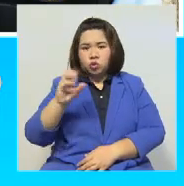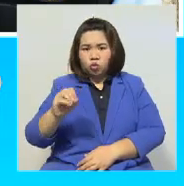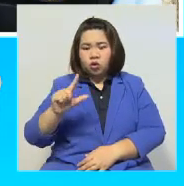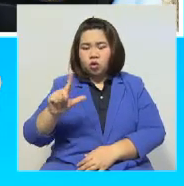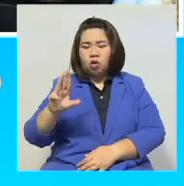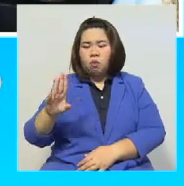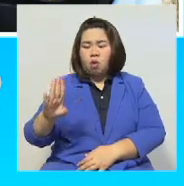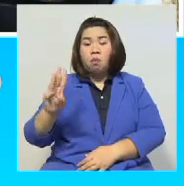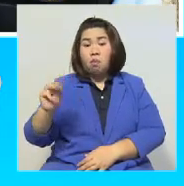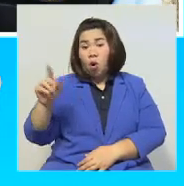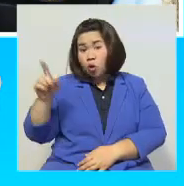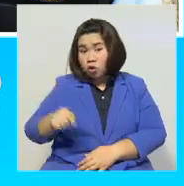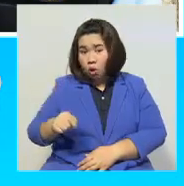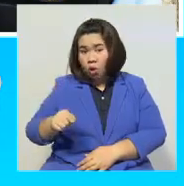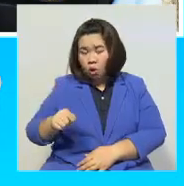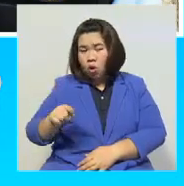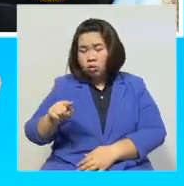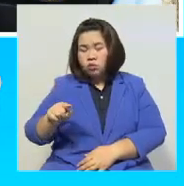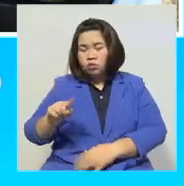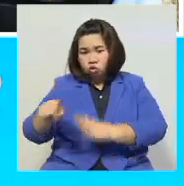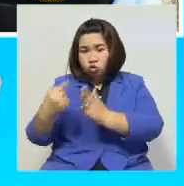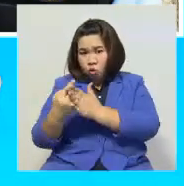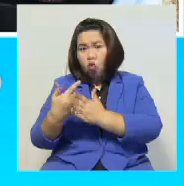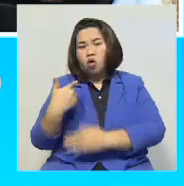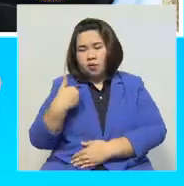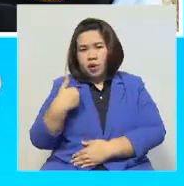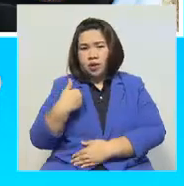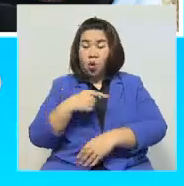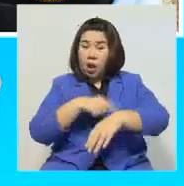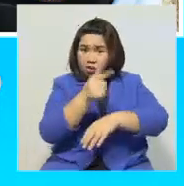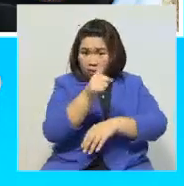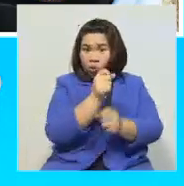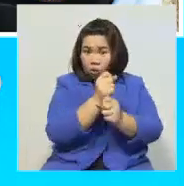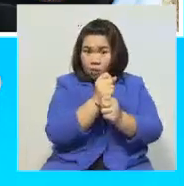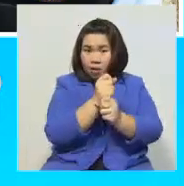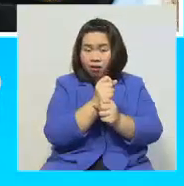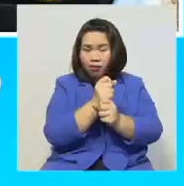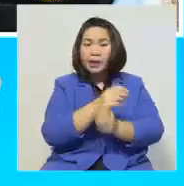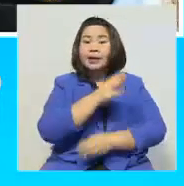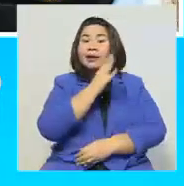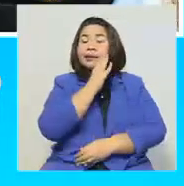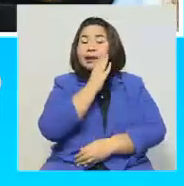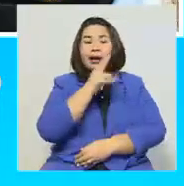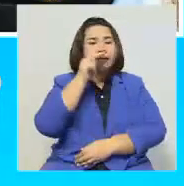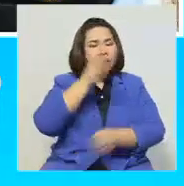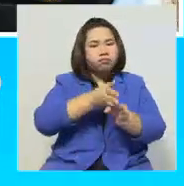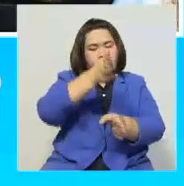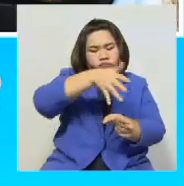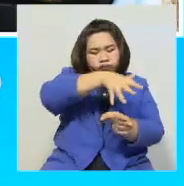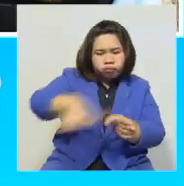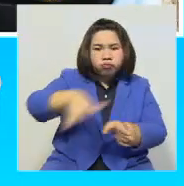ตรต่อวินาทีณเวลา11นาฬิกานะครับ ค่ะ คือถ้าน้ำในระดับนี้ก็ต